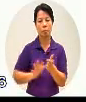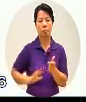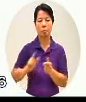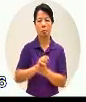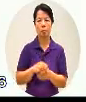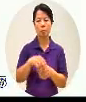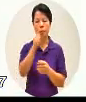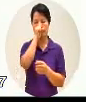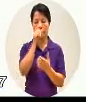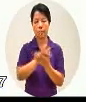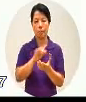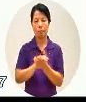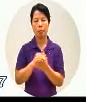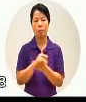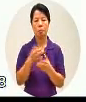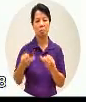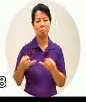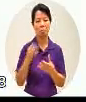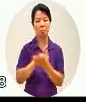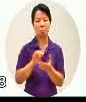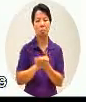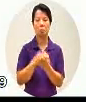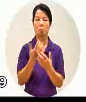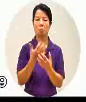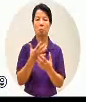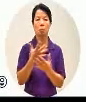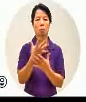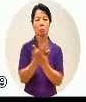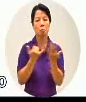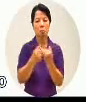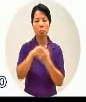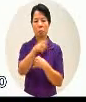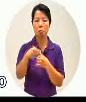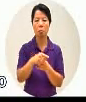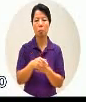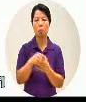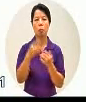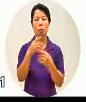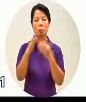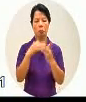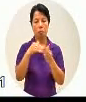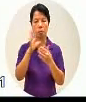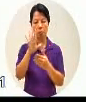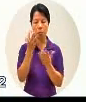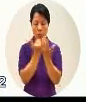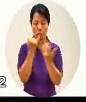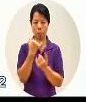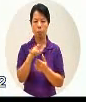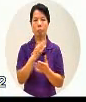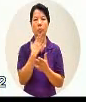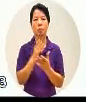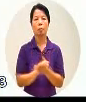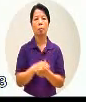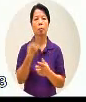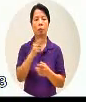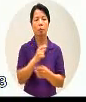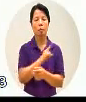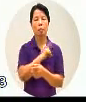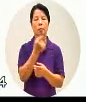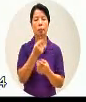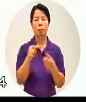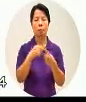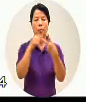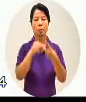生没有学校读的机会。中投也是，第一志愿三十分，第二志愿你得减三分来慢慢